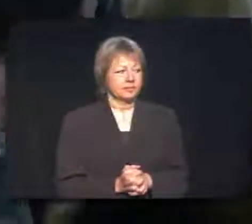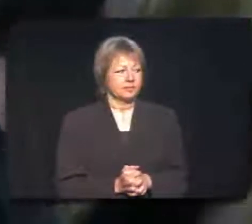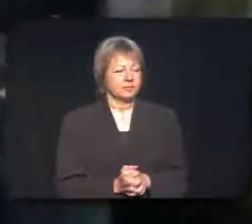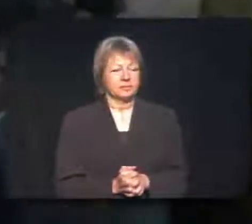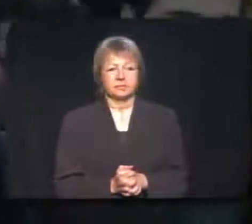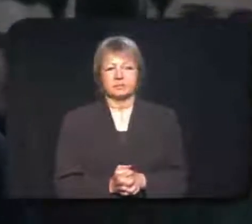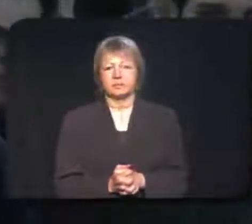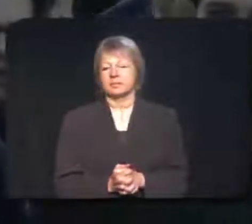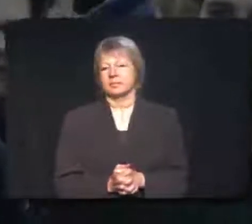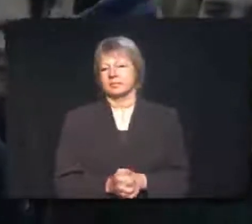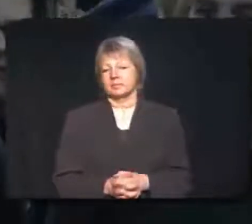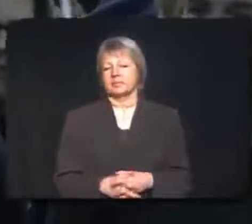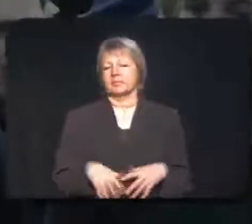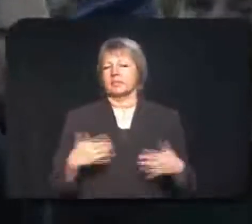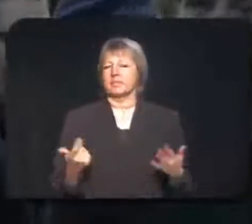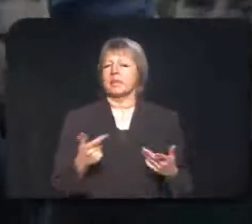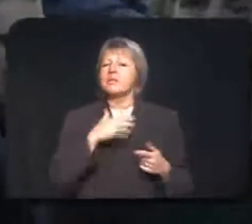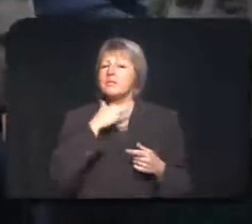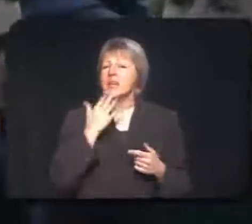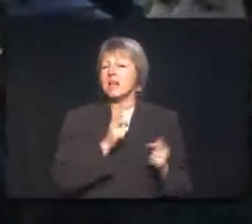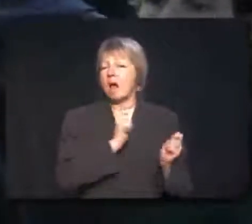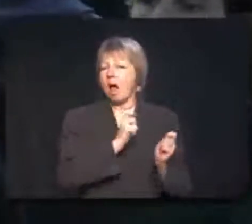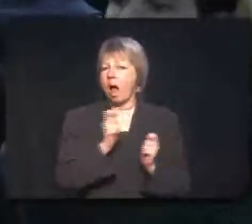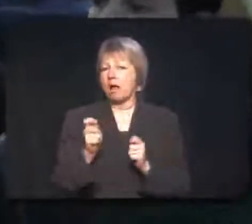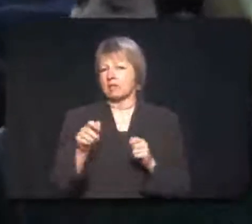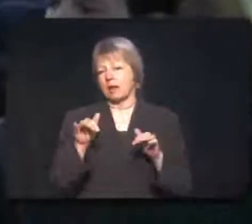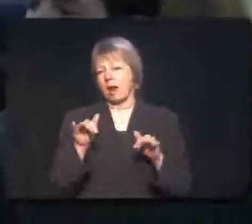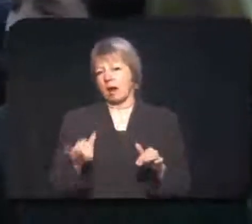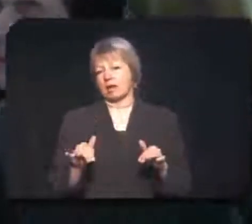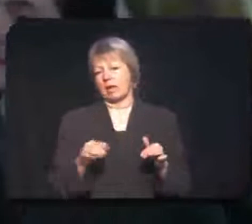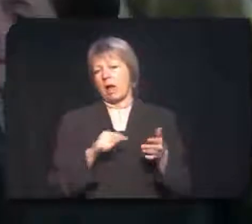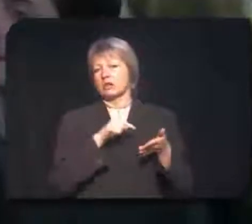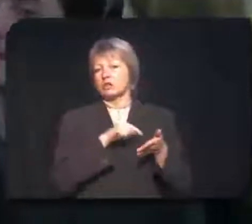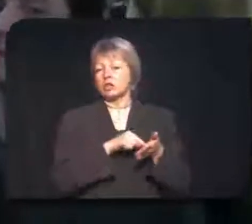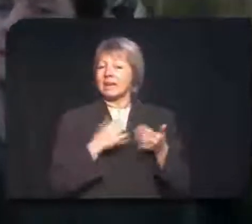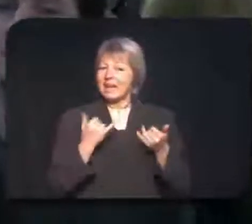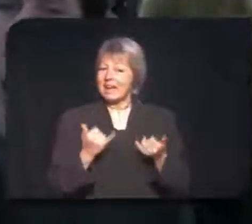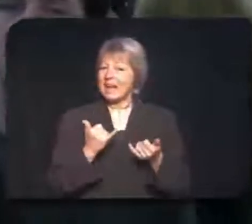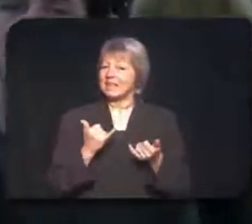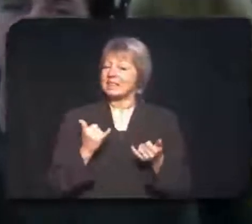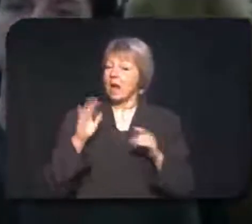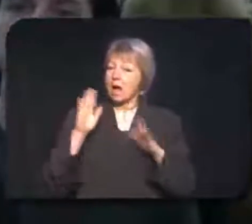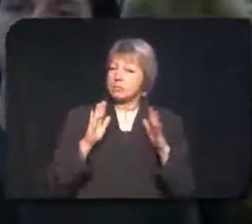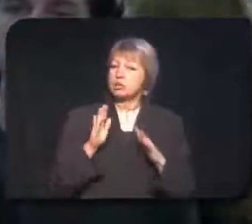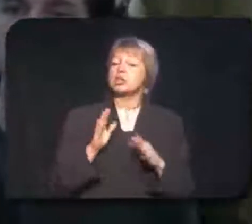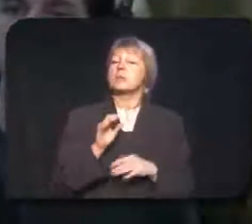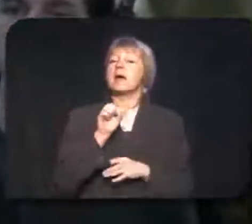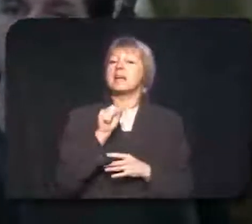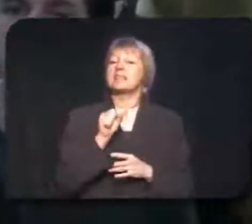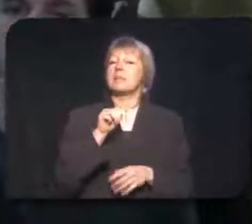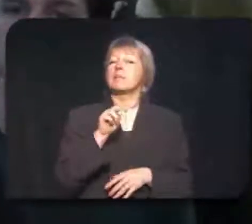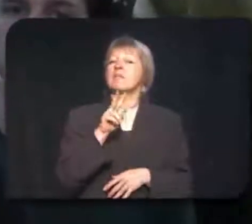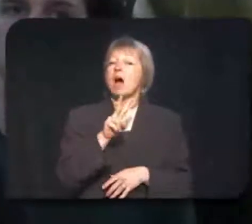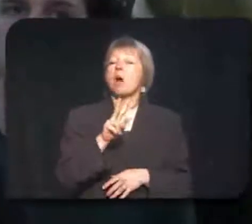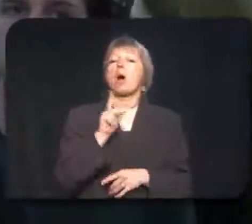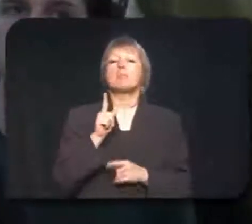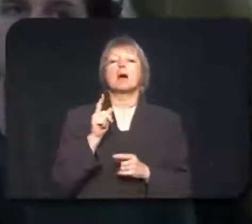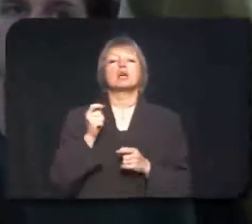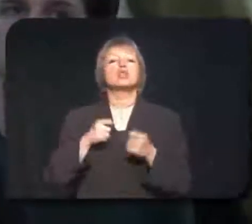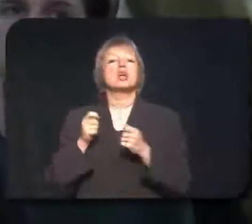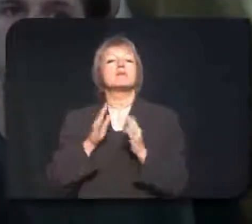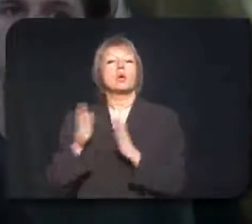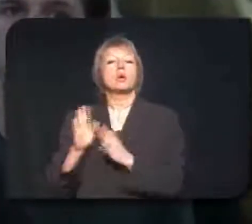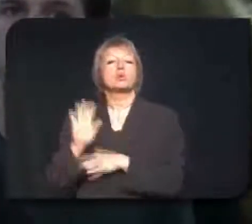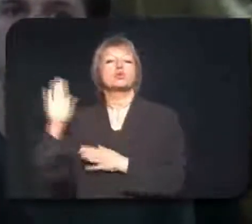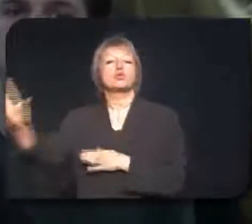wir haben hier eine Reihe von Anträgen die sagen wir machen bestimmen jetzt dass wir eine SMV haben und über die Geschäftsordnung entscheiden wir später womöglich